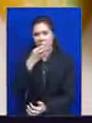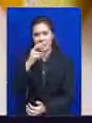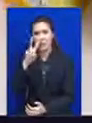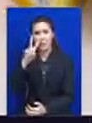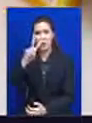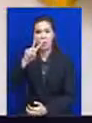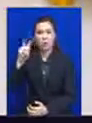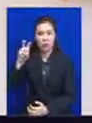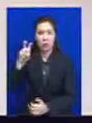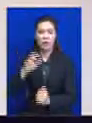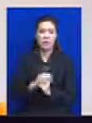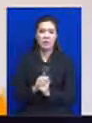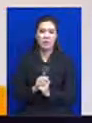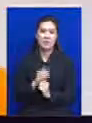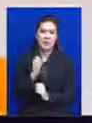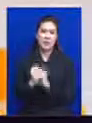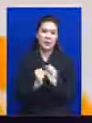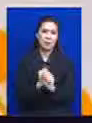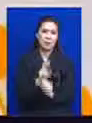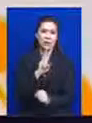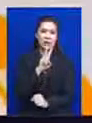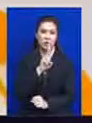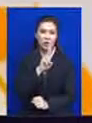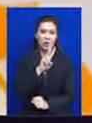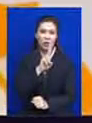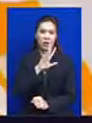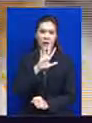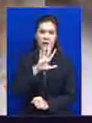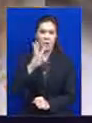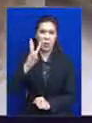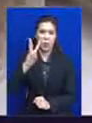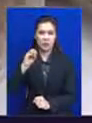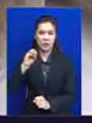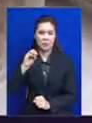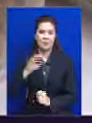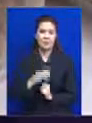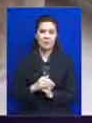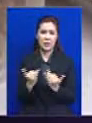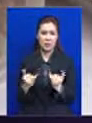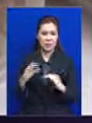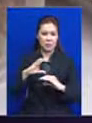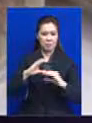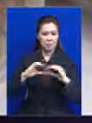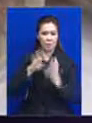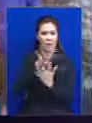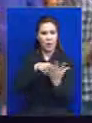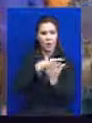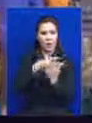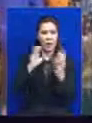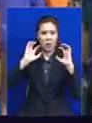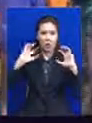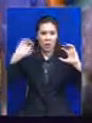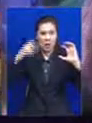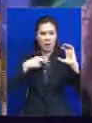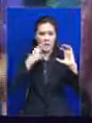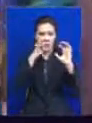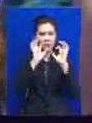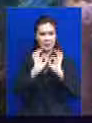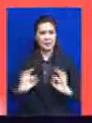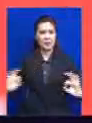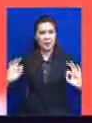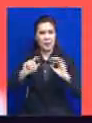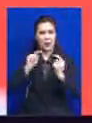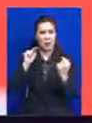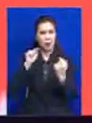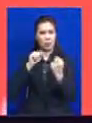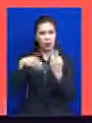อไปอีกครั้งในปี2560อีก 1,000 รายทั้งหมดนี้เป็นส่วนหนึ่งของนโยบายรัฐที่ให้ความสำคัญต่อการพัฒนาเศรษฐกิจในระ